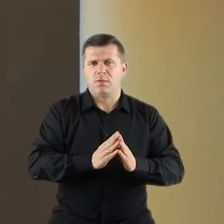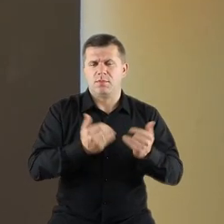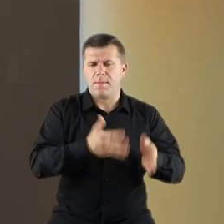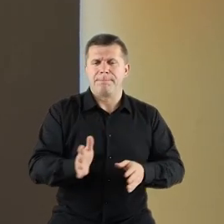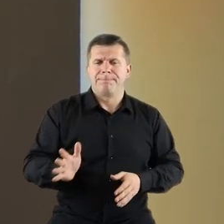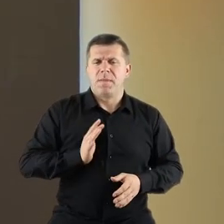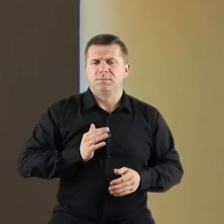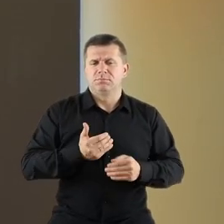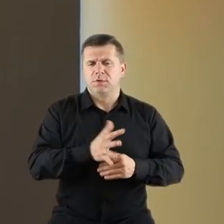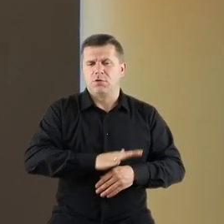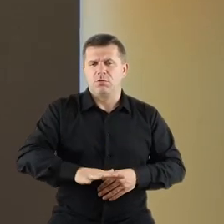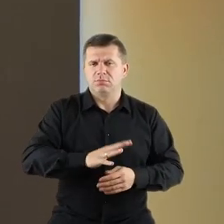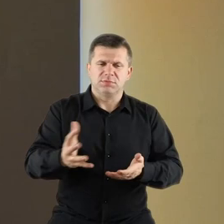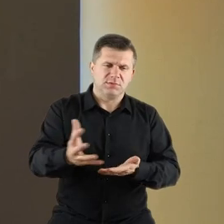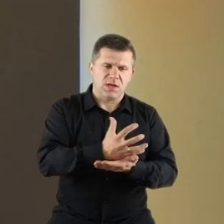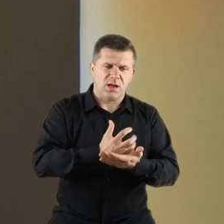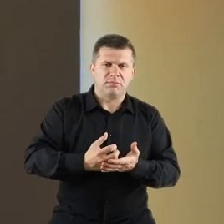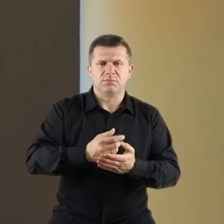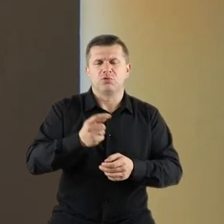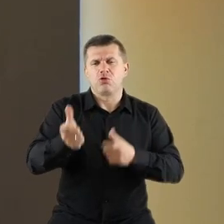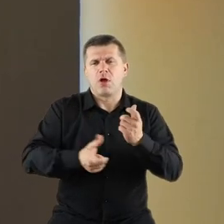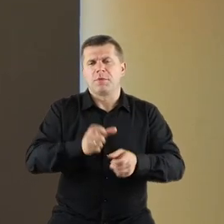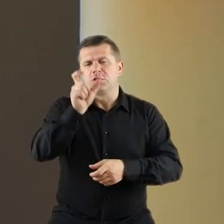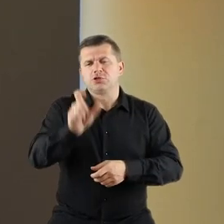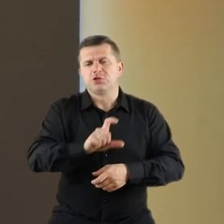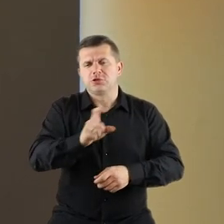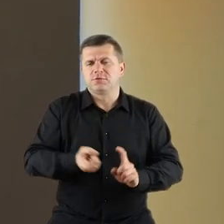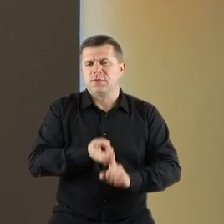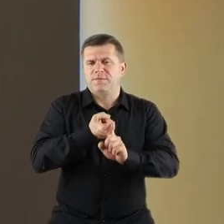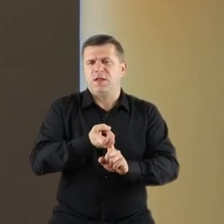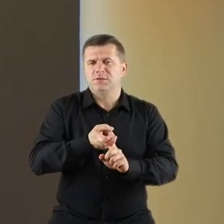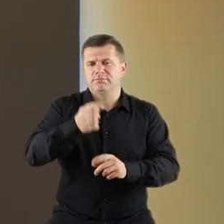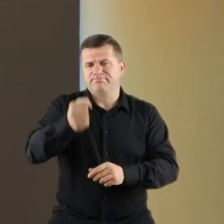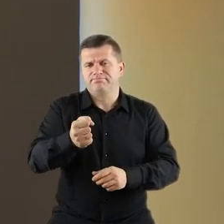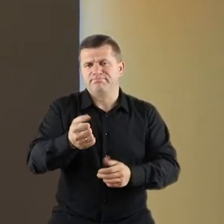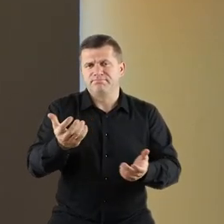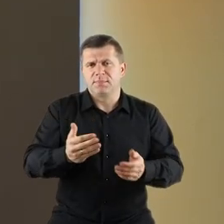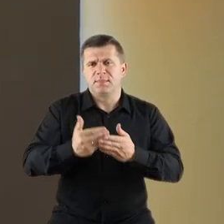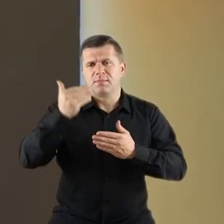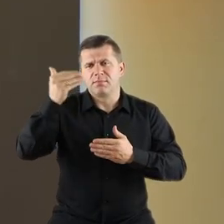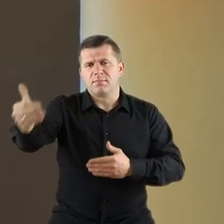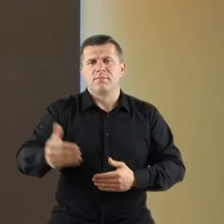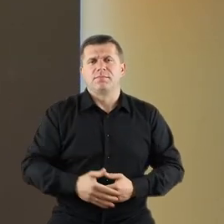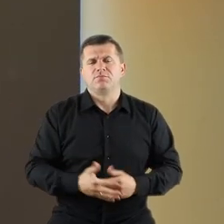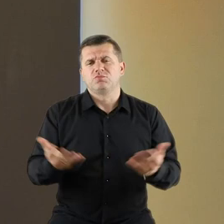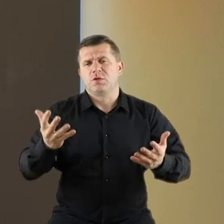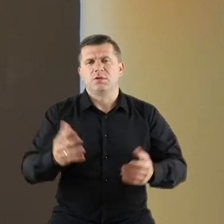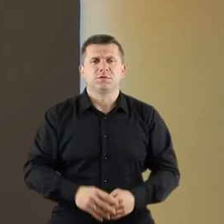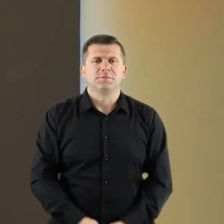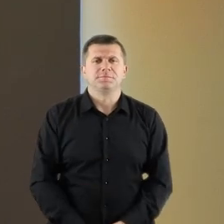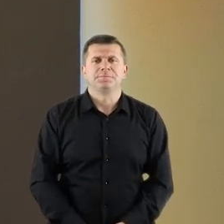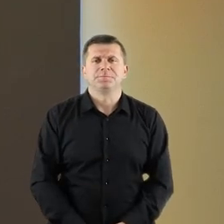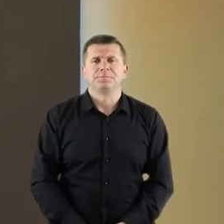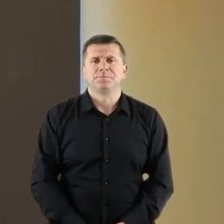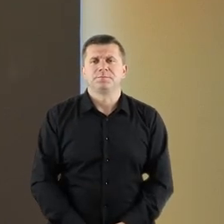otoczenia zawiesza zawiązuje na przykład na krzyżu wstają na przykład gdzieś i